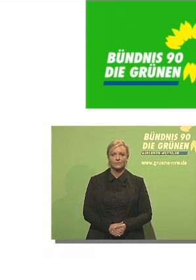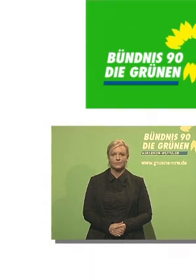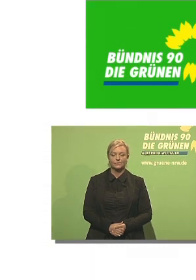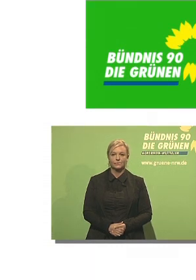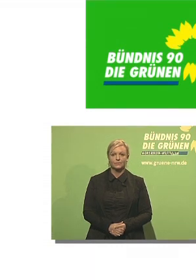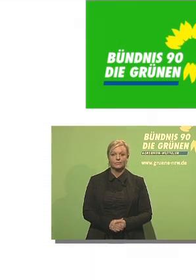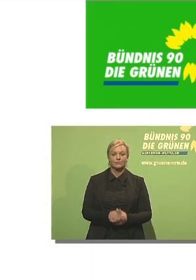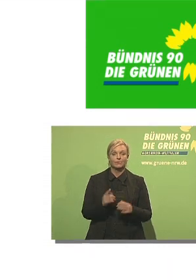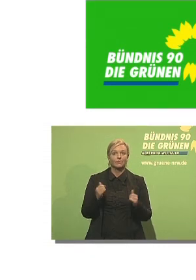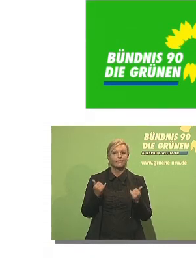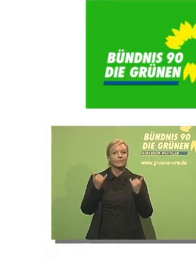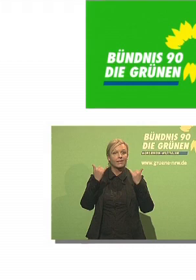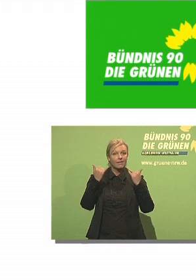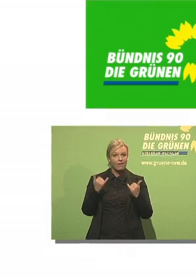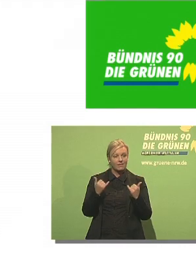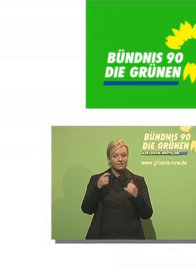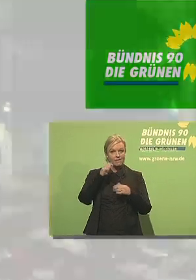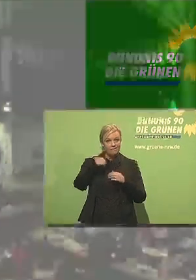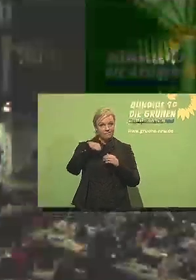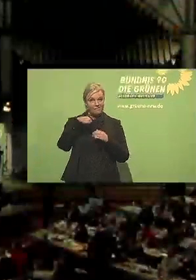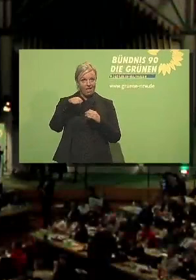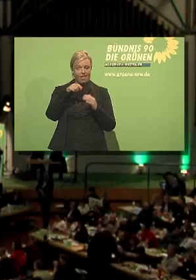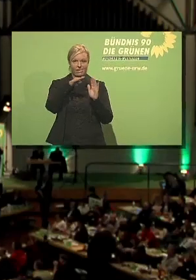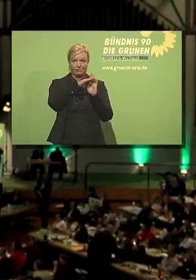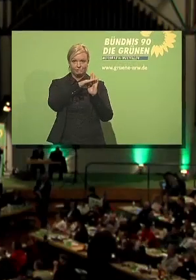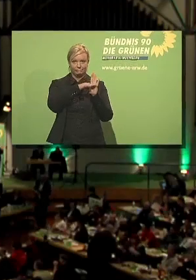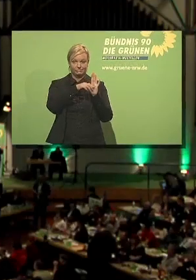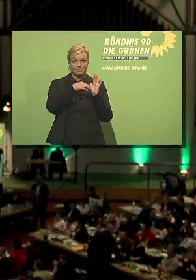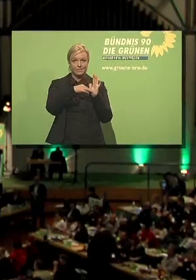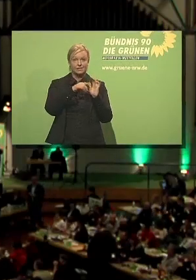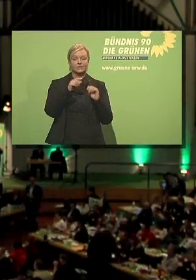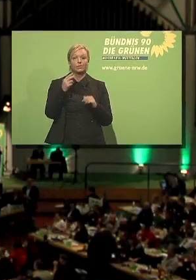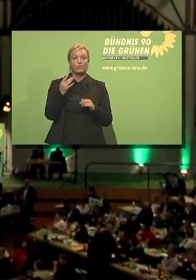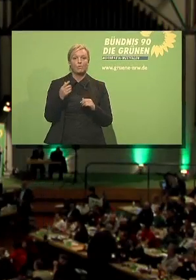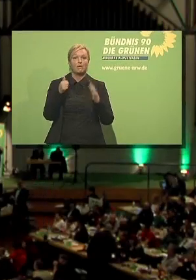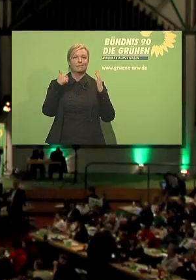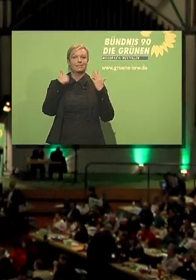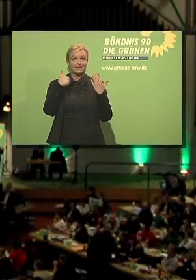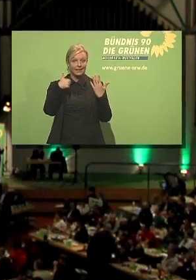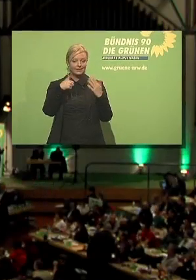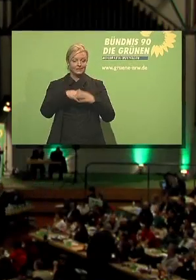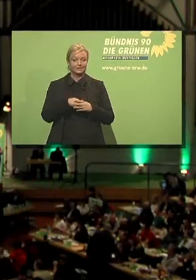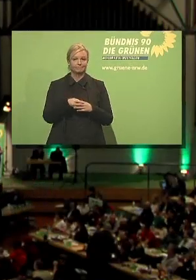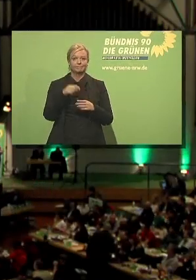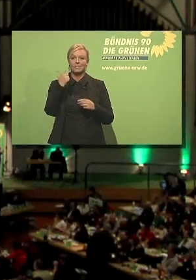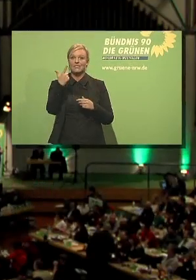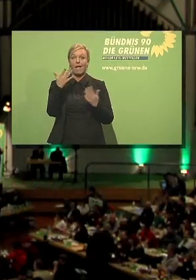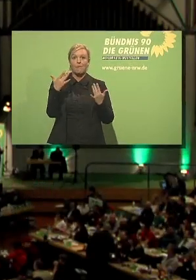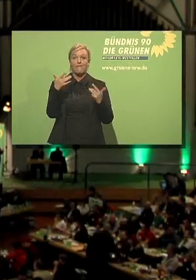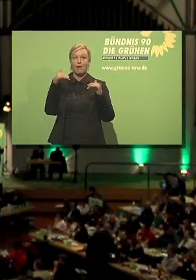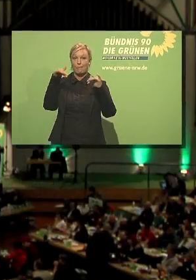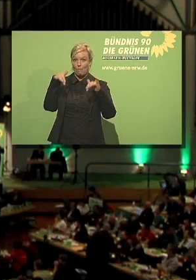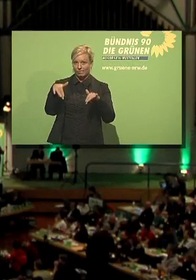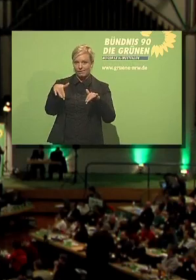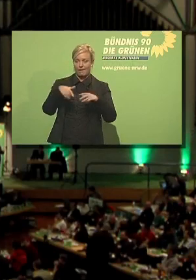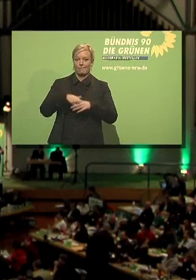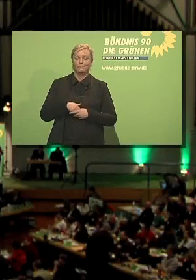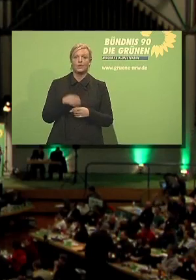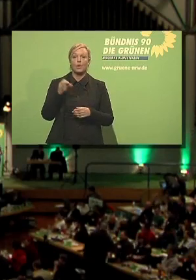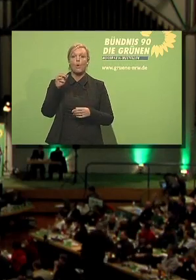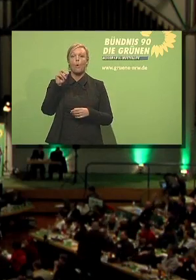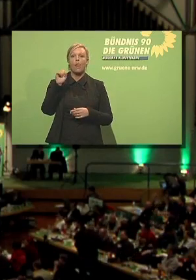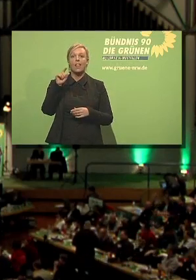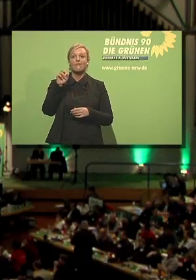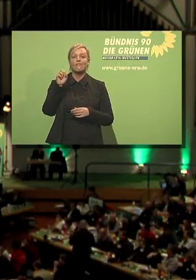Wir kommen jetzt zur Wahl von Listenplatz 6. Bislang liegen 2 Bewerbungen hier vor, von Oliver Krischer,